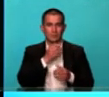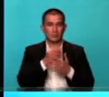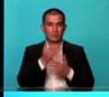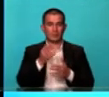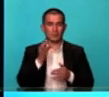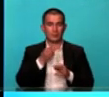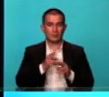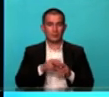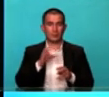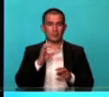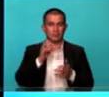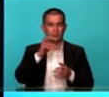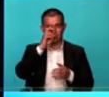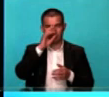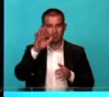STIR'i bo'lish kerak.